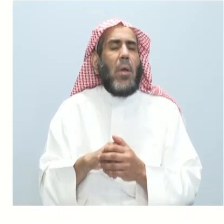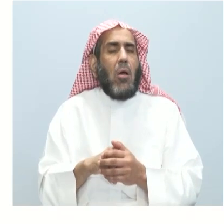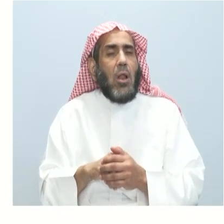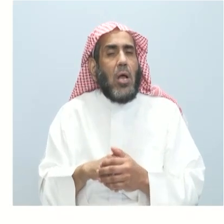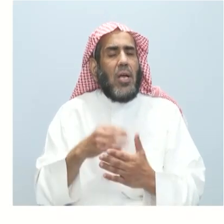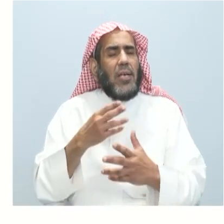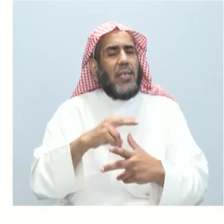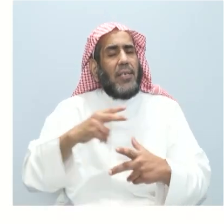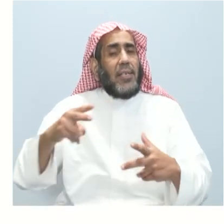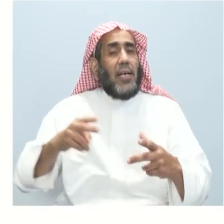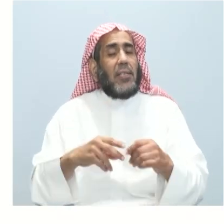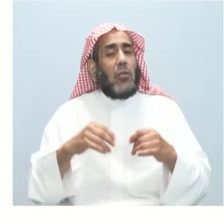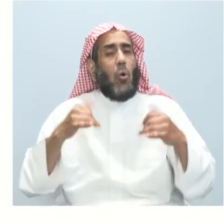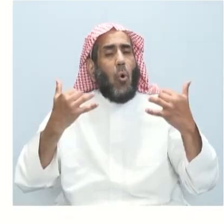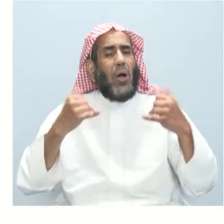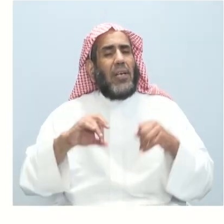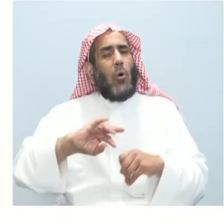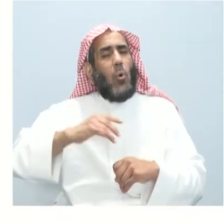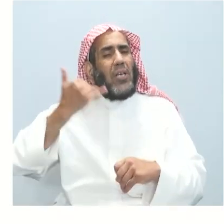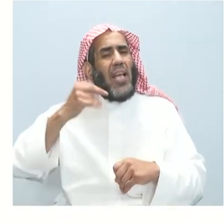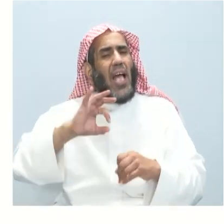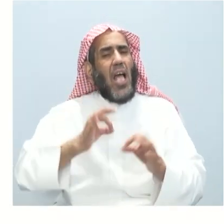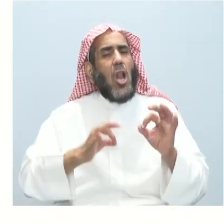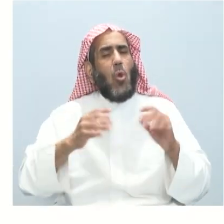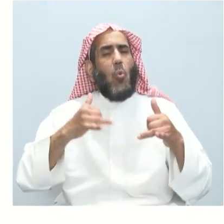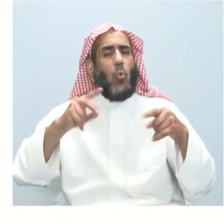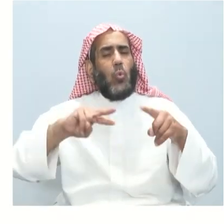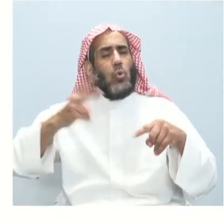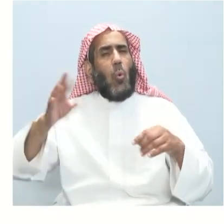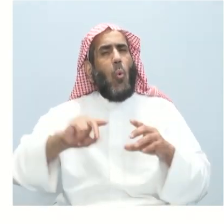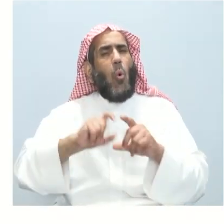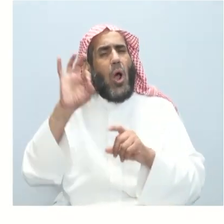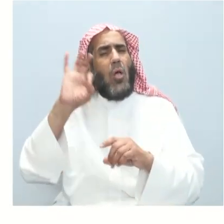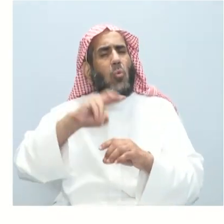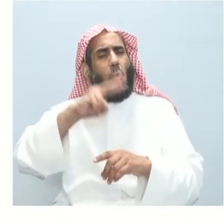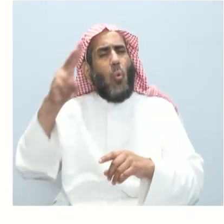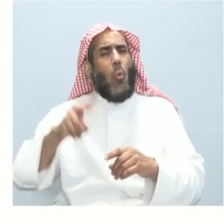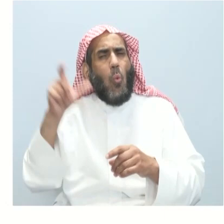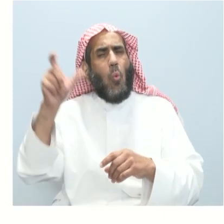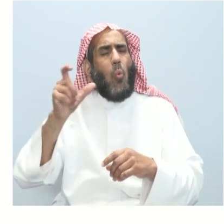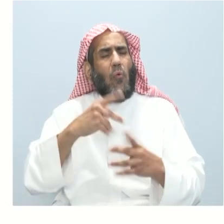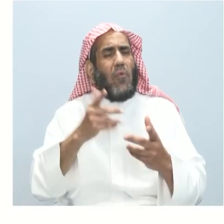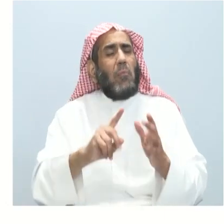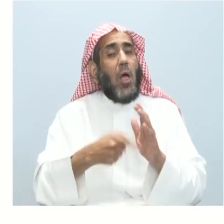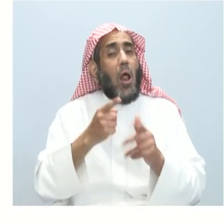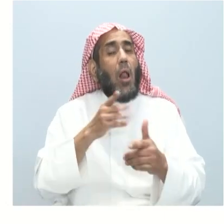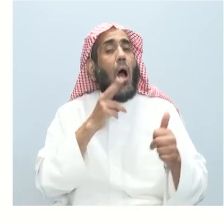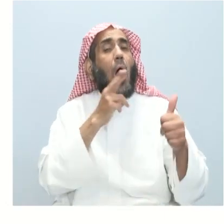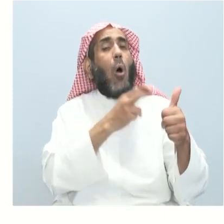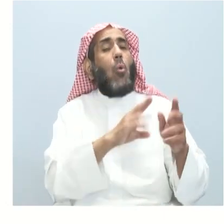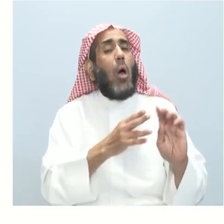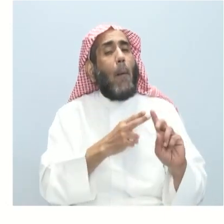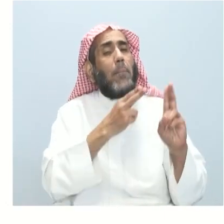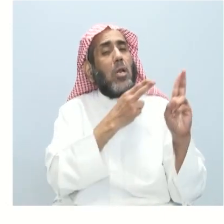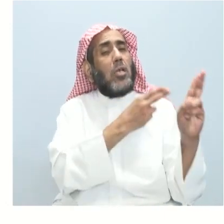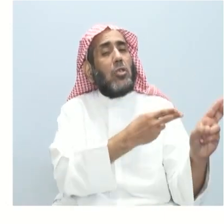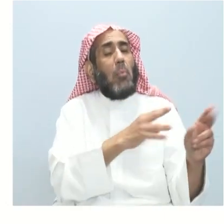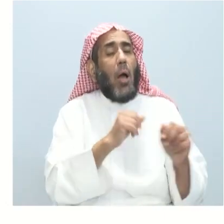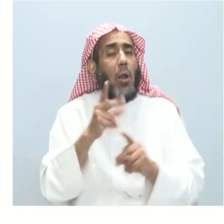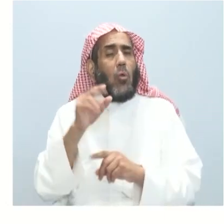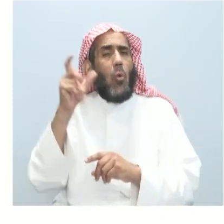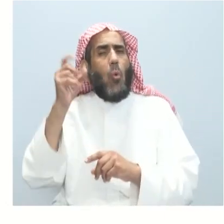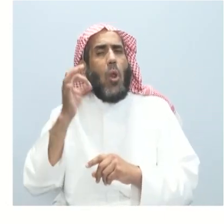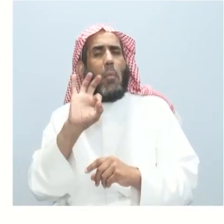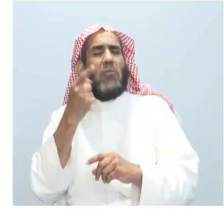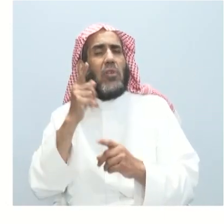تعددت وسائل الاتصال اليوم وتنوعت وكثر المفتون فمن الاولى بالاتباع من هؤلاء المفتين